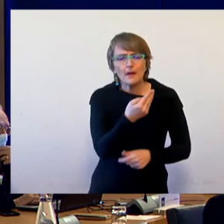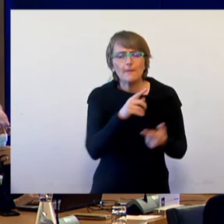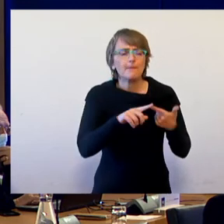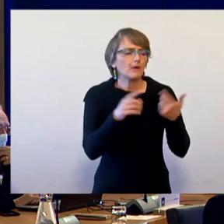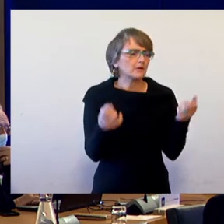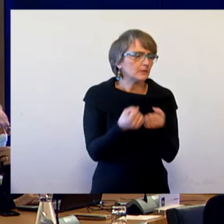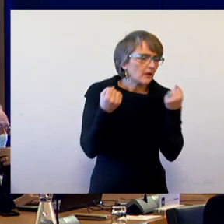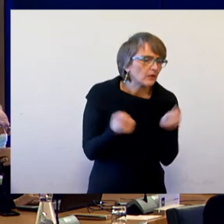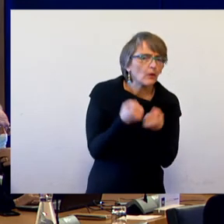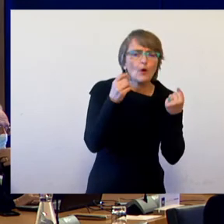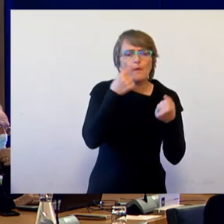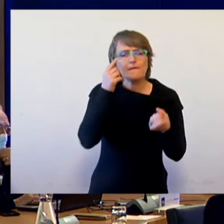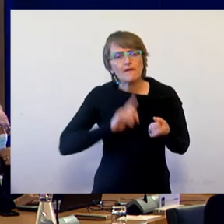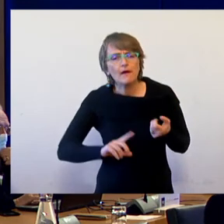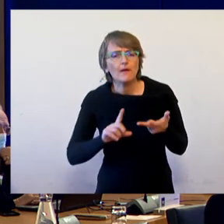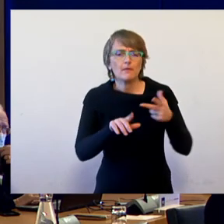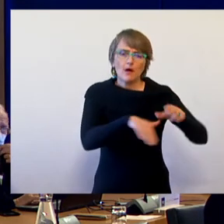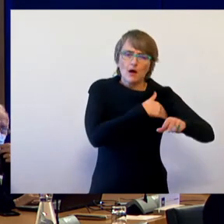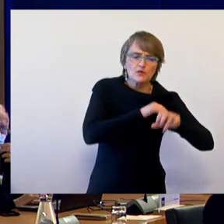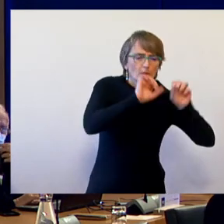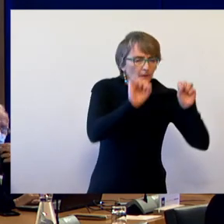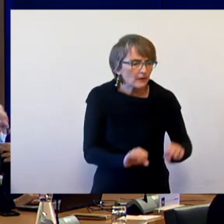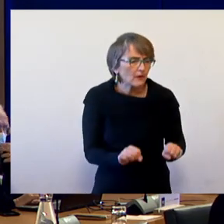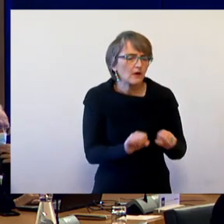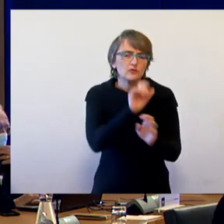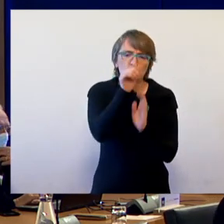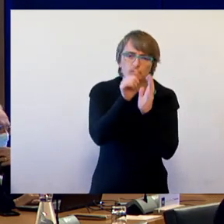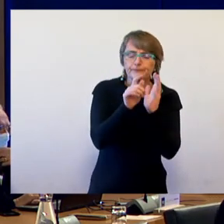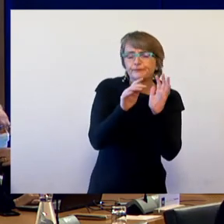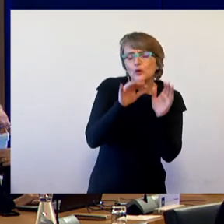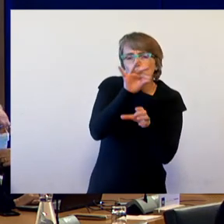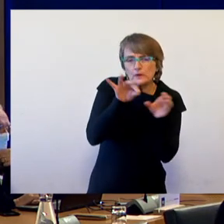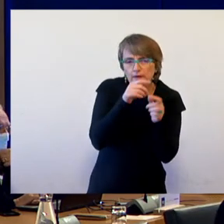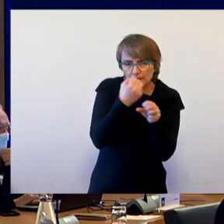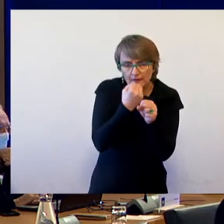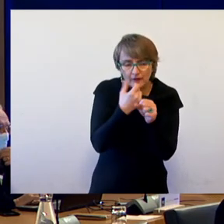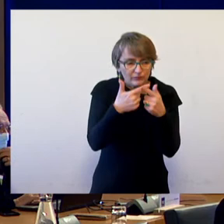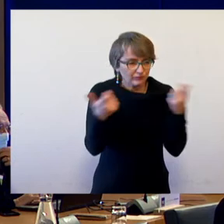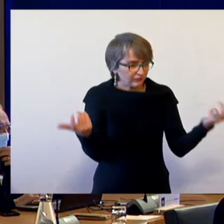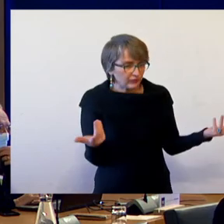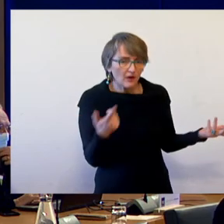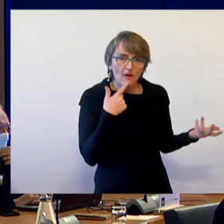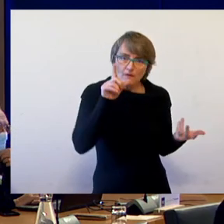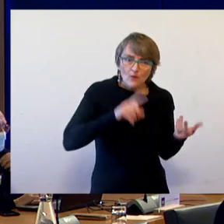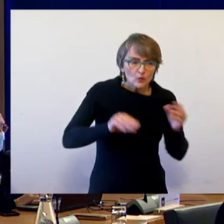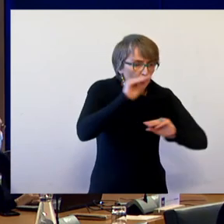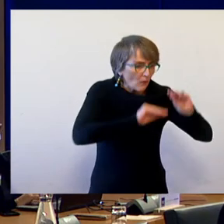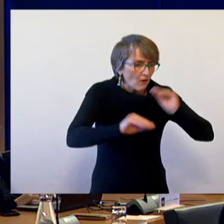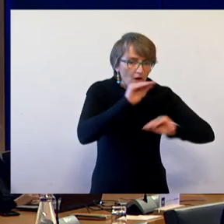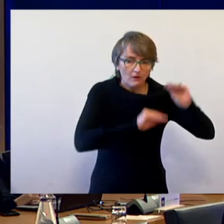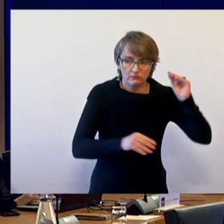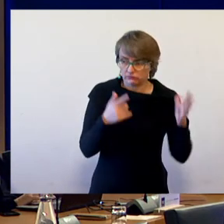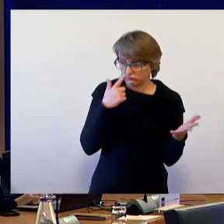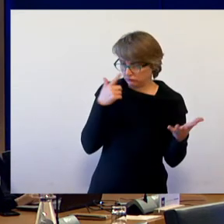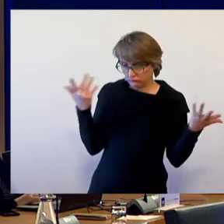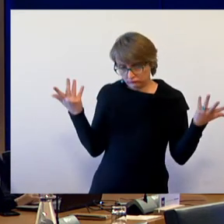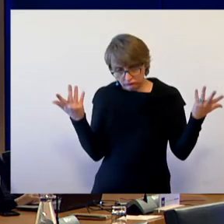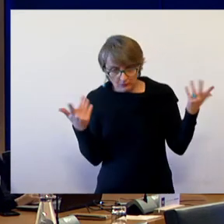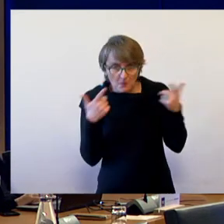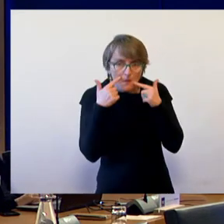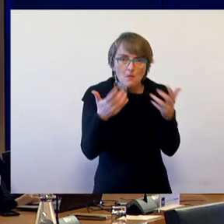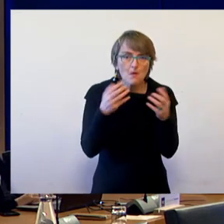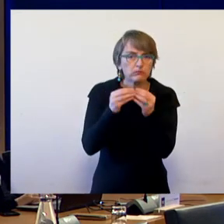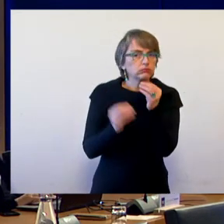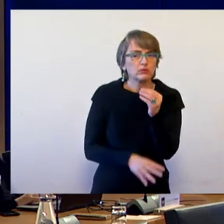animatrice et agents d'entretien et de restauration. Force est de constater que ce n'est pas le cas dans notre ville, qu'il y a un sujet. Il y a eu